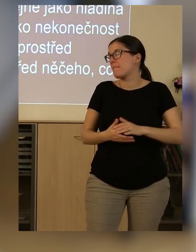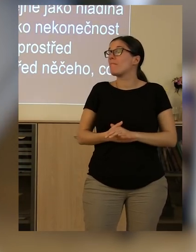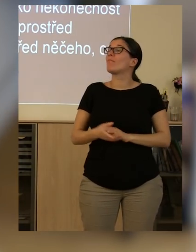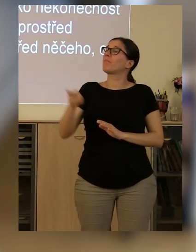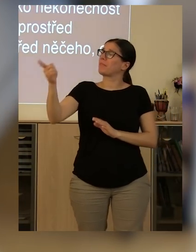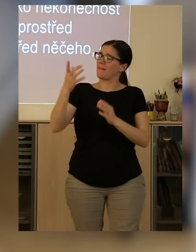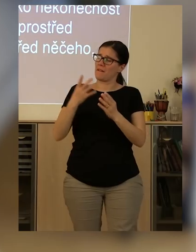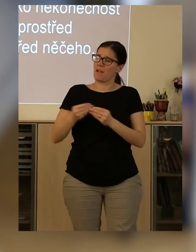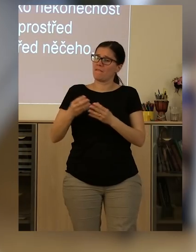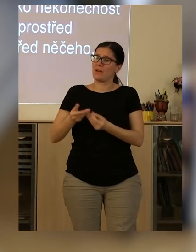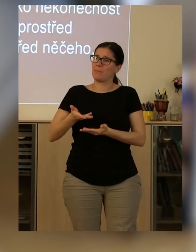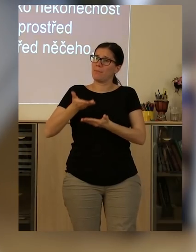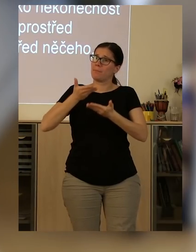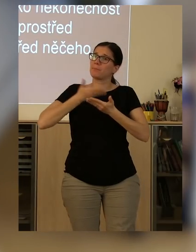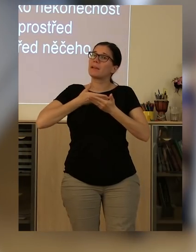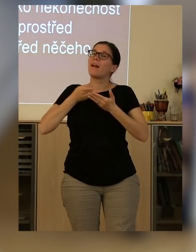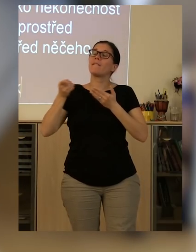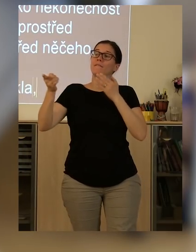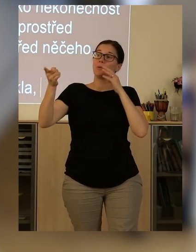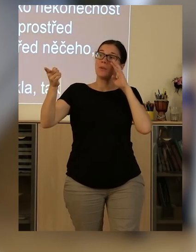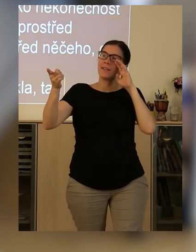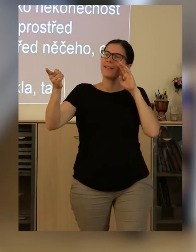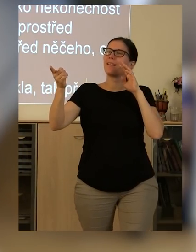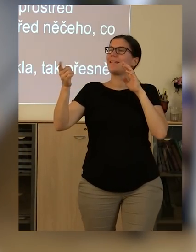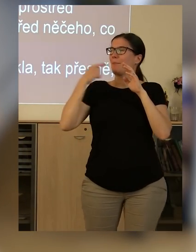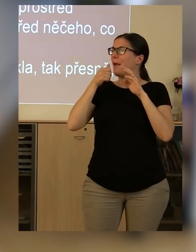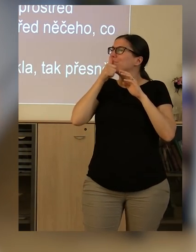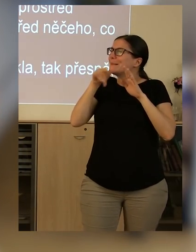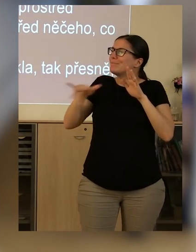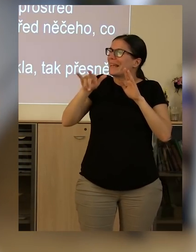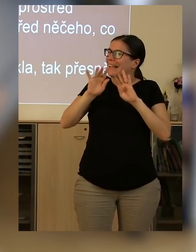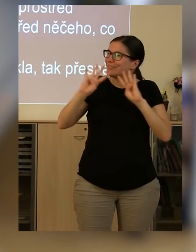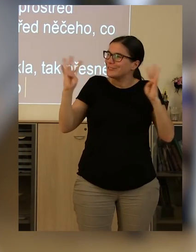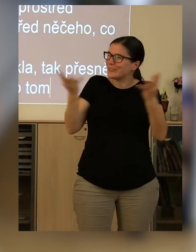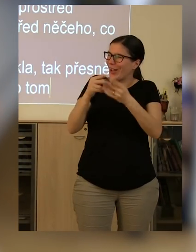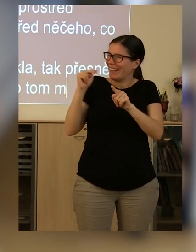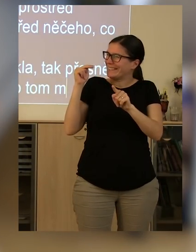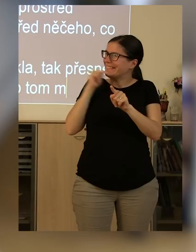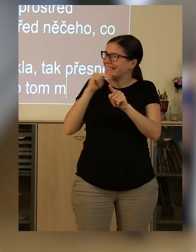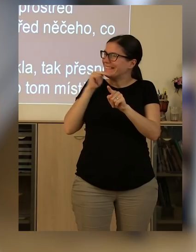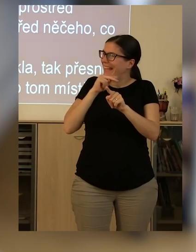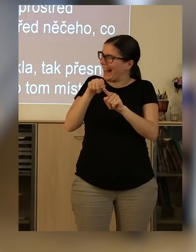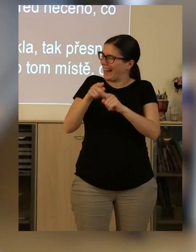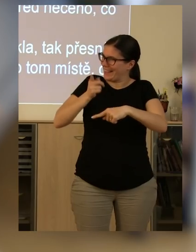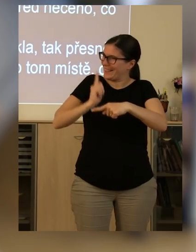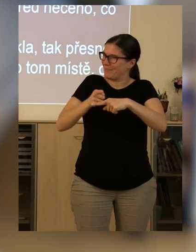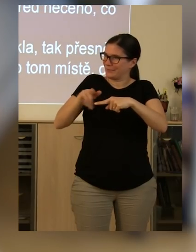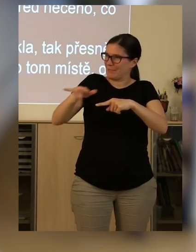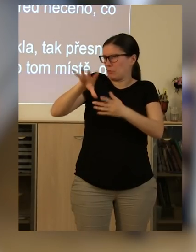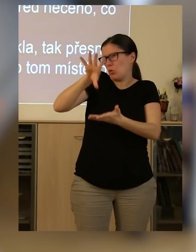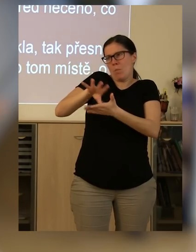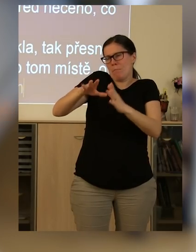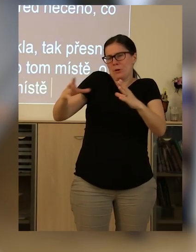jste to řekla, tak přesně v okamžiku, kdy jste mluvila o tom místě, o tom specifickém místě uprostřed